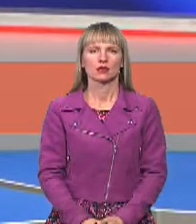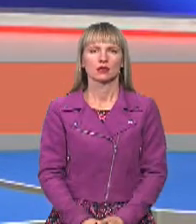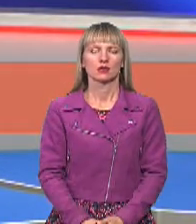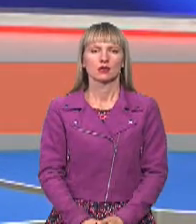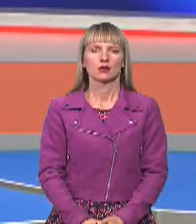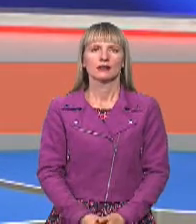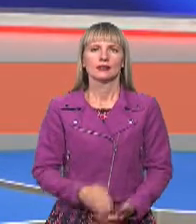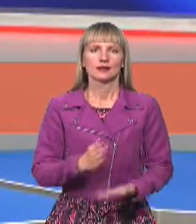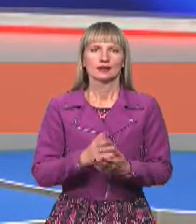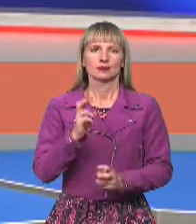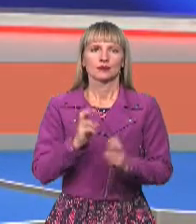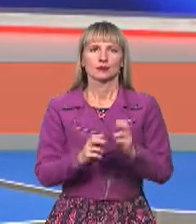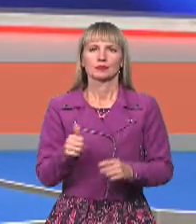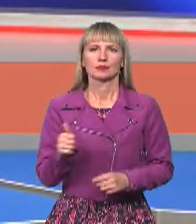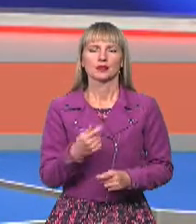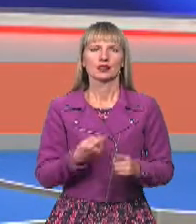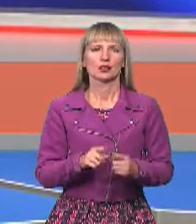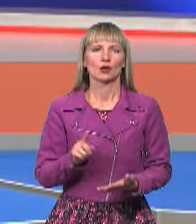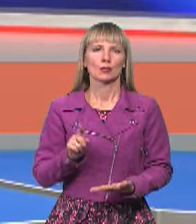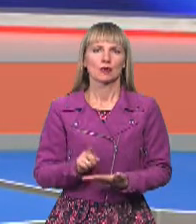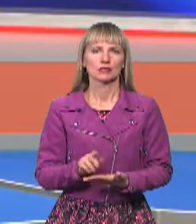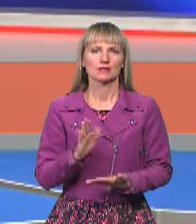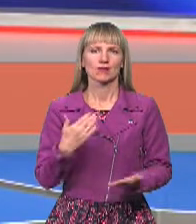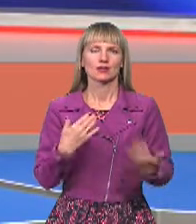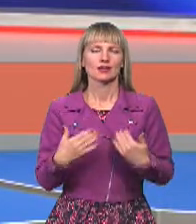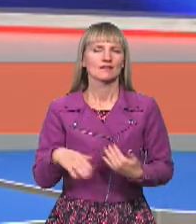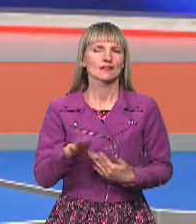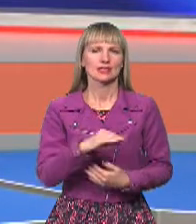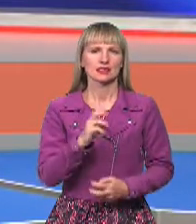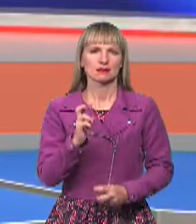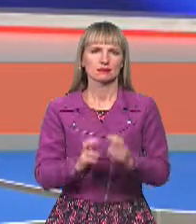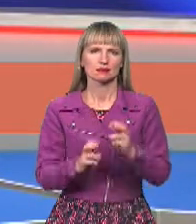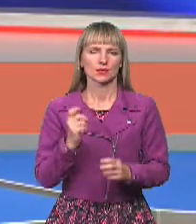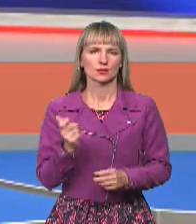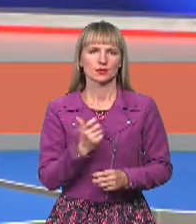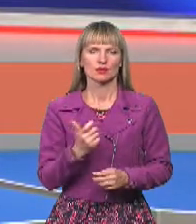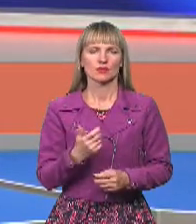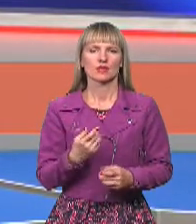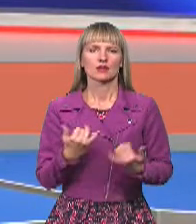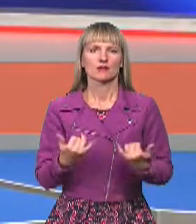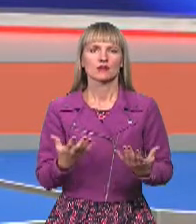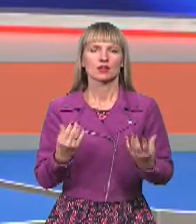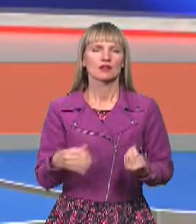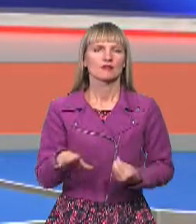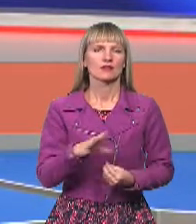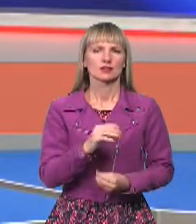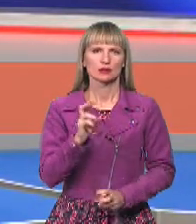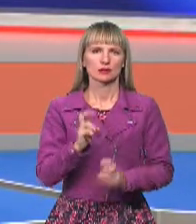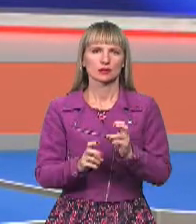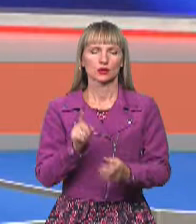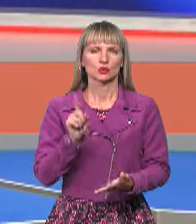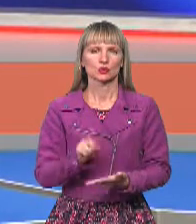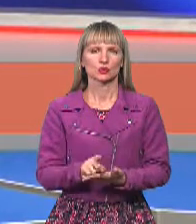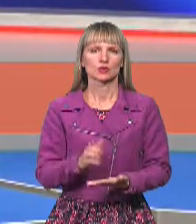Є предприятия, во-первых, это обязанность в отношении всех субъектов хозяйствования. На сегодняшний момент все субъекты хозяйствования